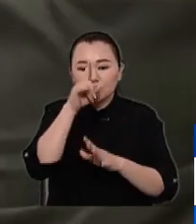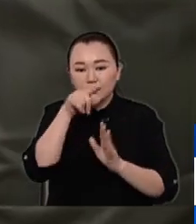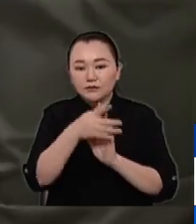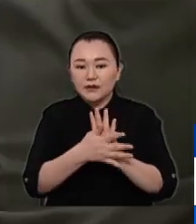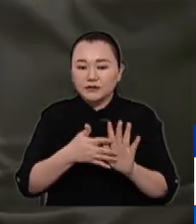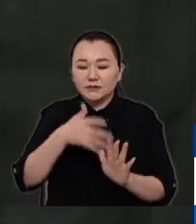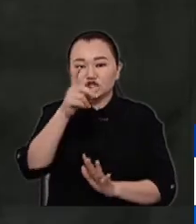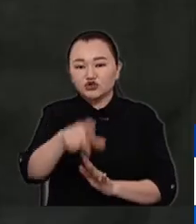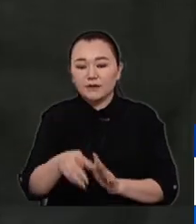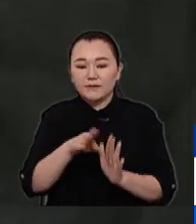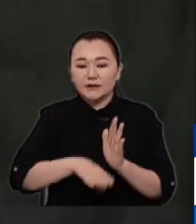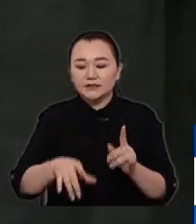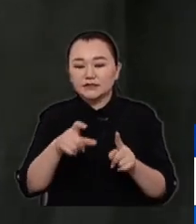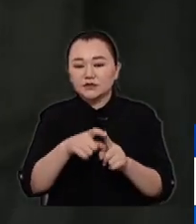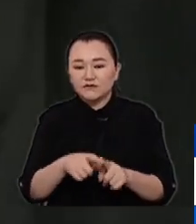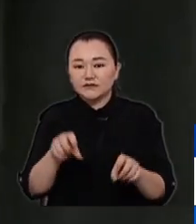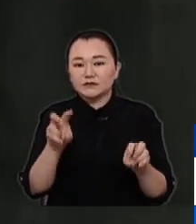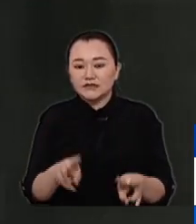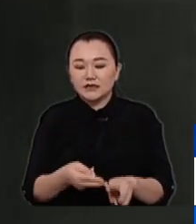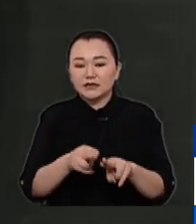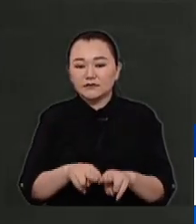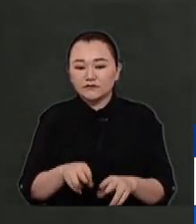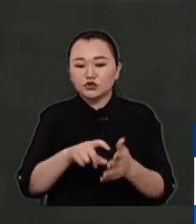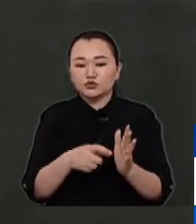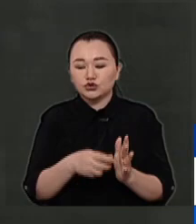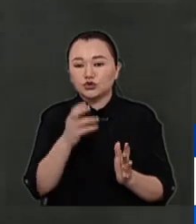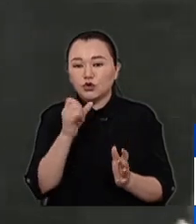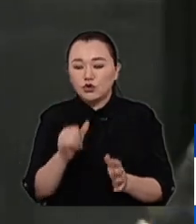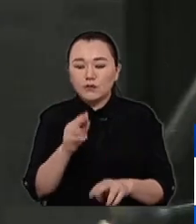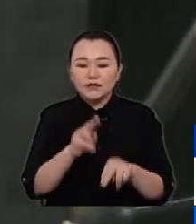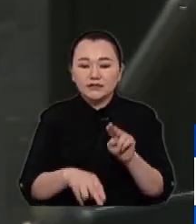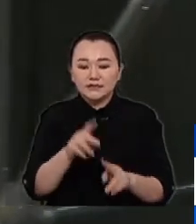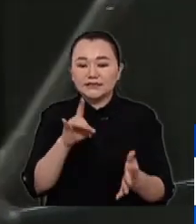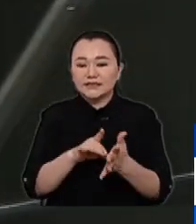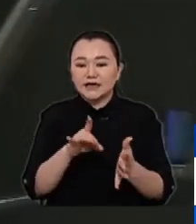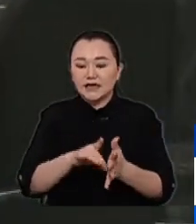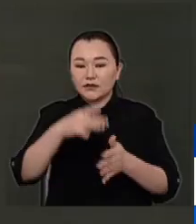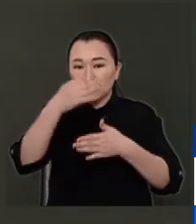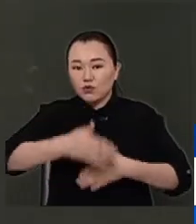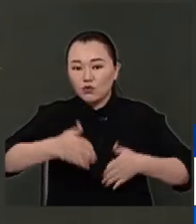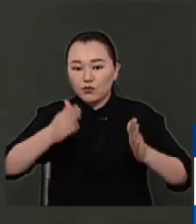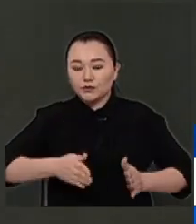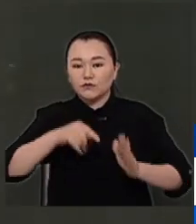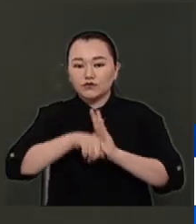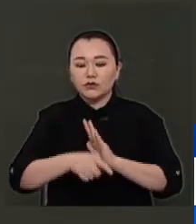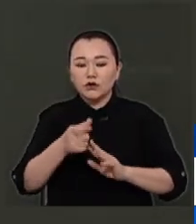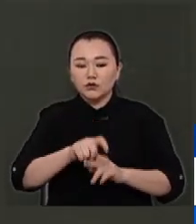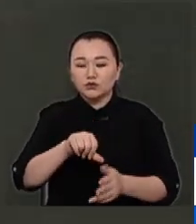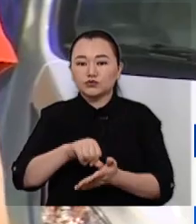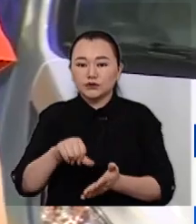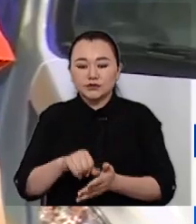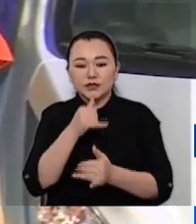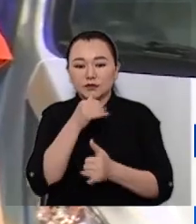понимать партнера без слов. Специально для этого в студии шоу построили стеклянную комнату, внутри которой участники